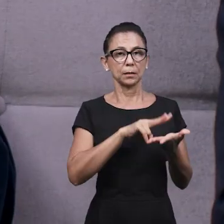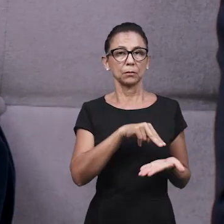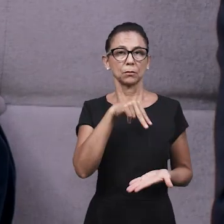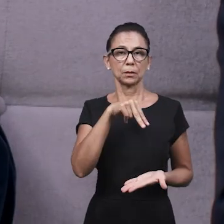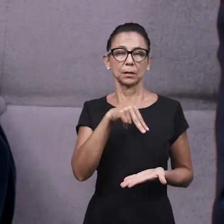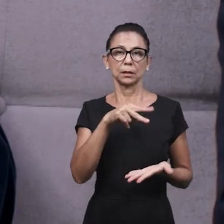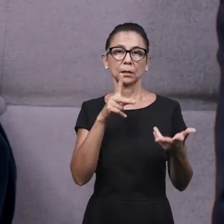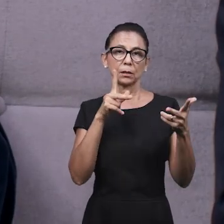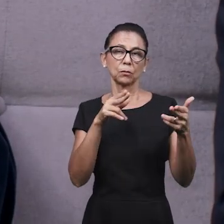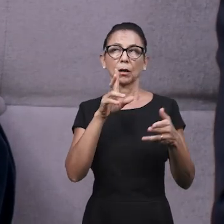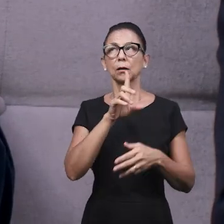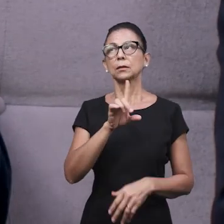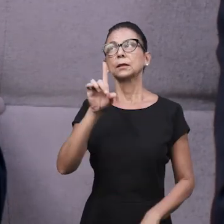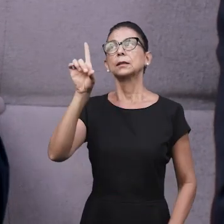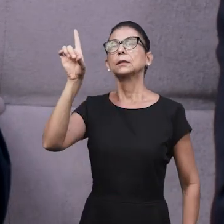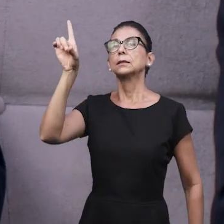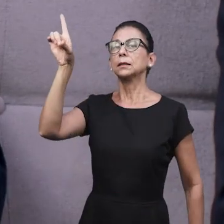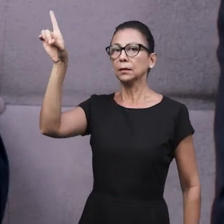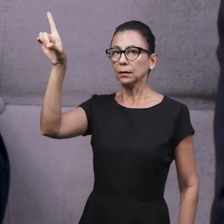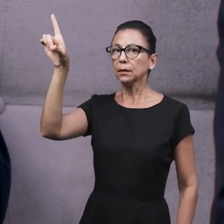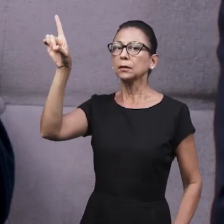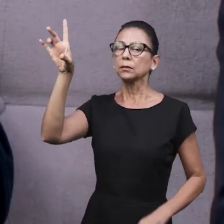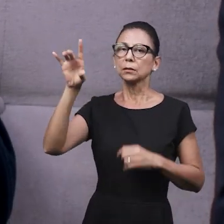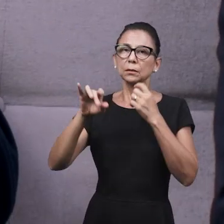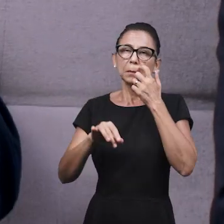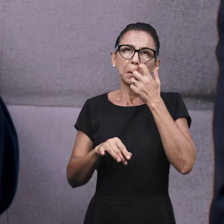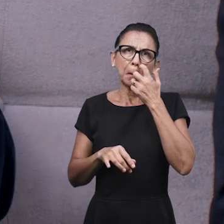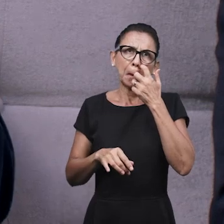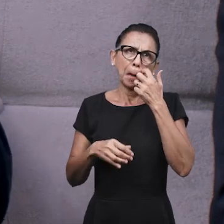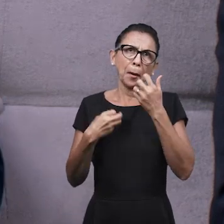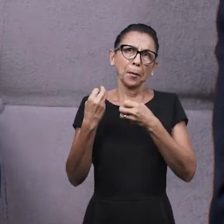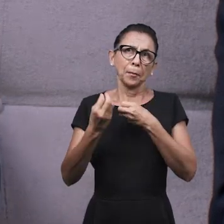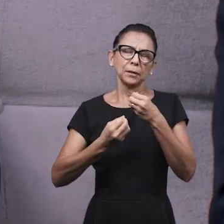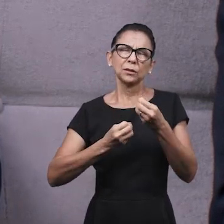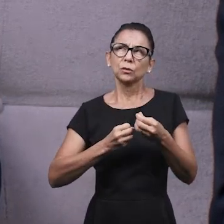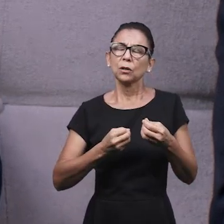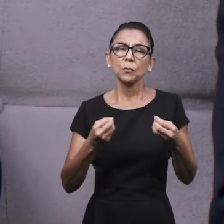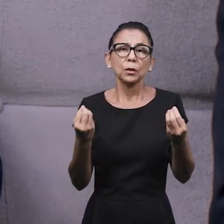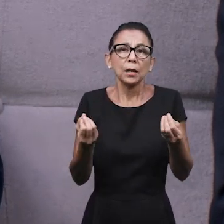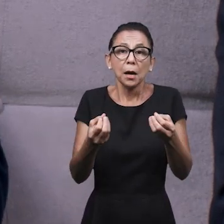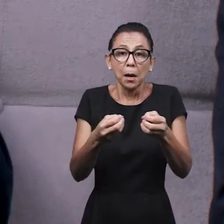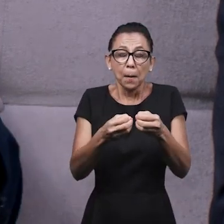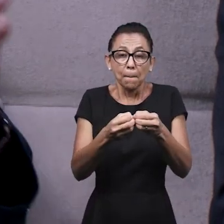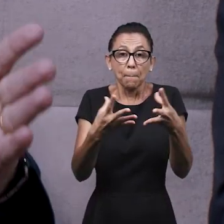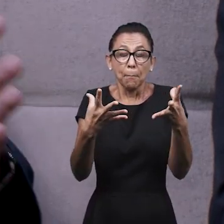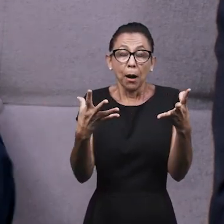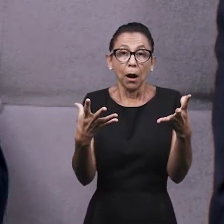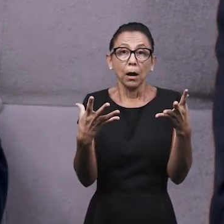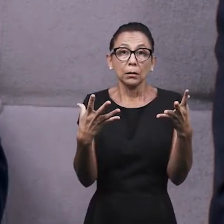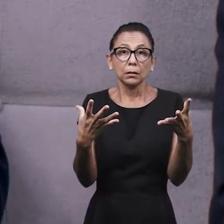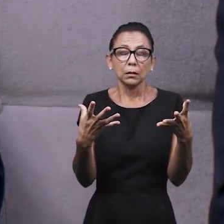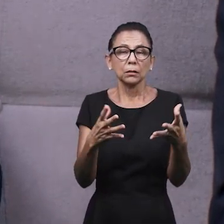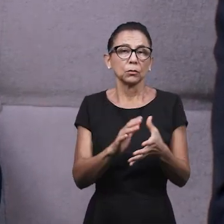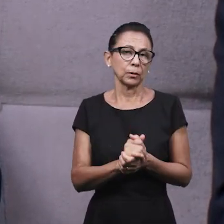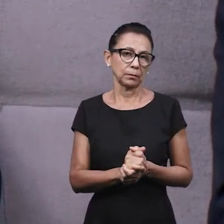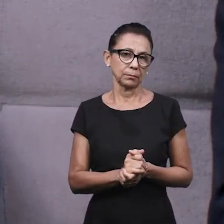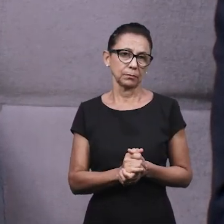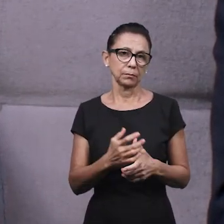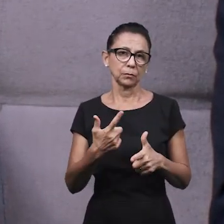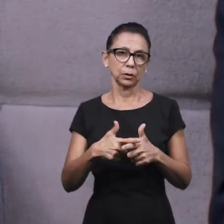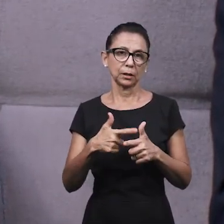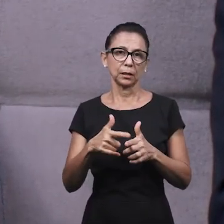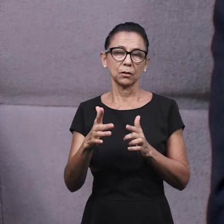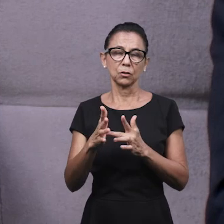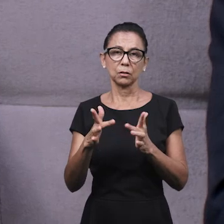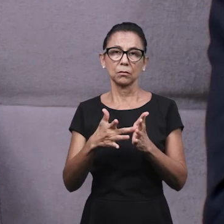comme Dieu. Donc cet aspect, il réalisait des miracles, parce qu'il était aussi